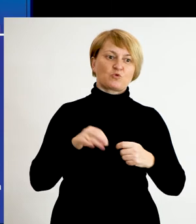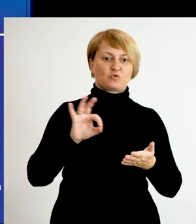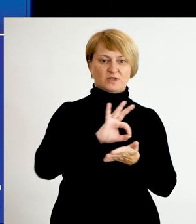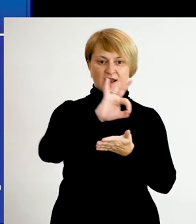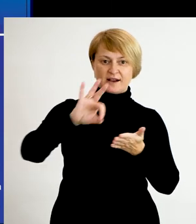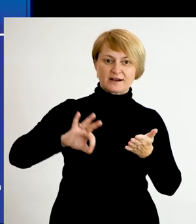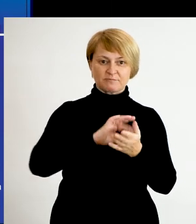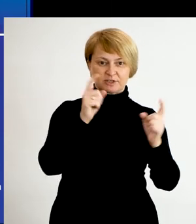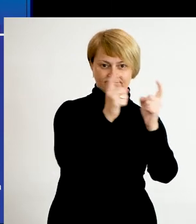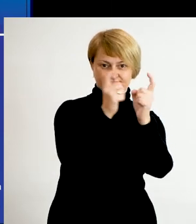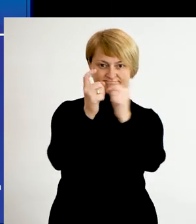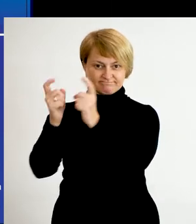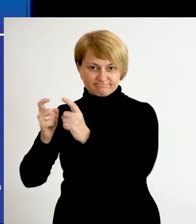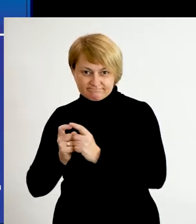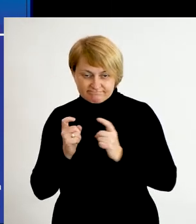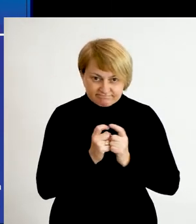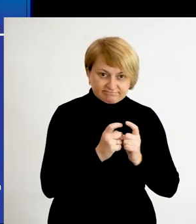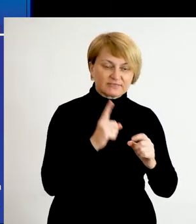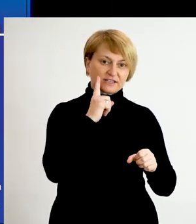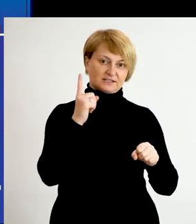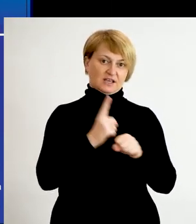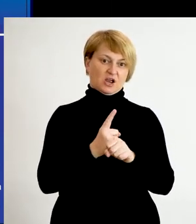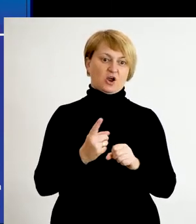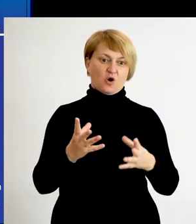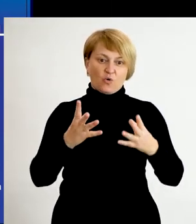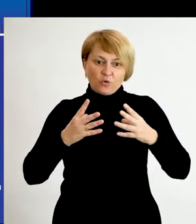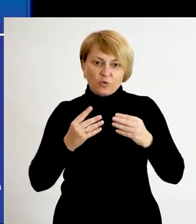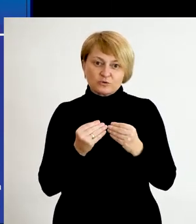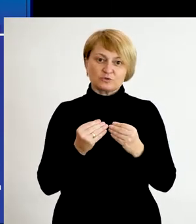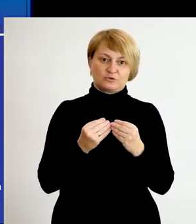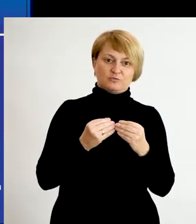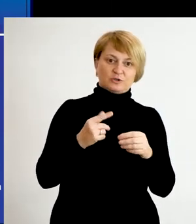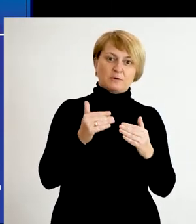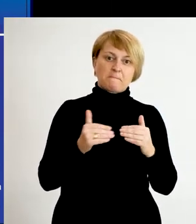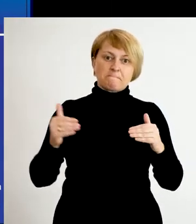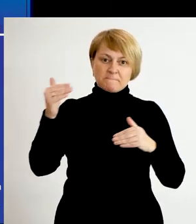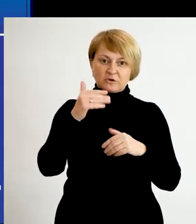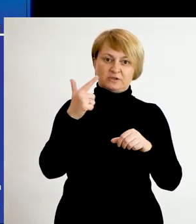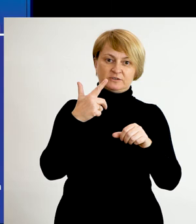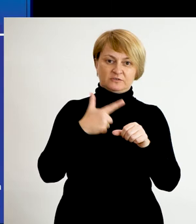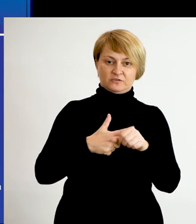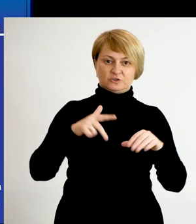z Gogolinem, z Krapkowicami i z Pruszkowem, pozyskaliśmy ponad 28